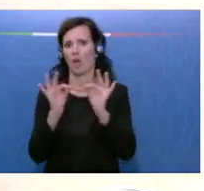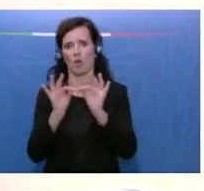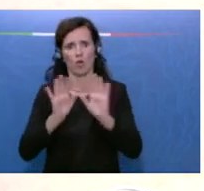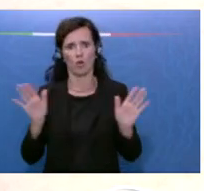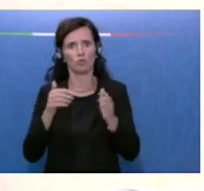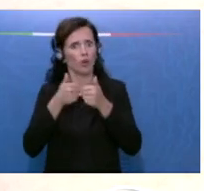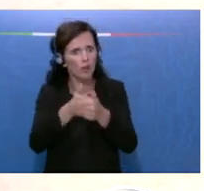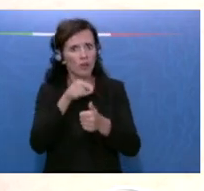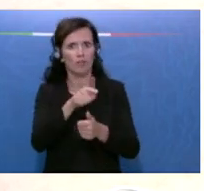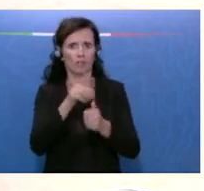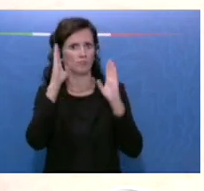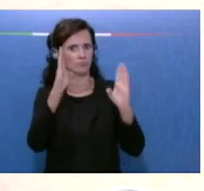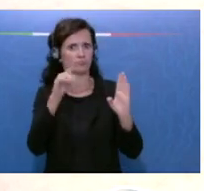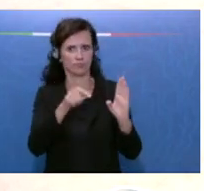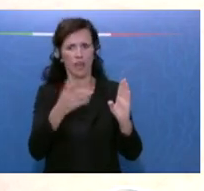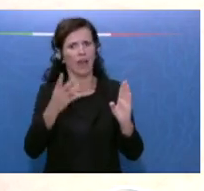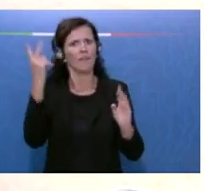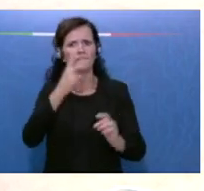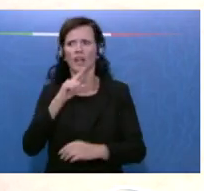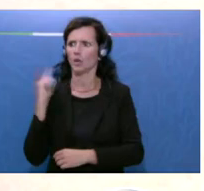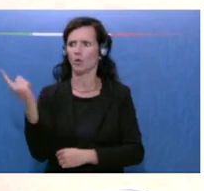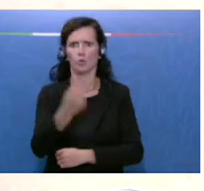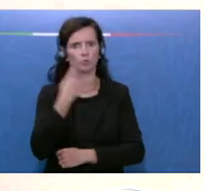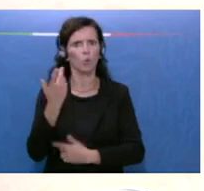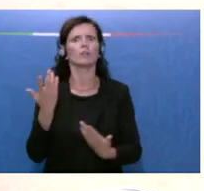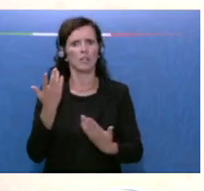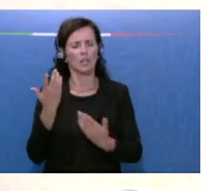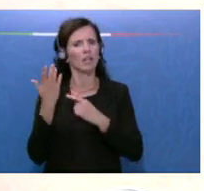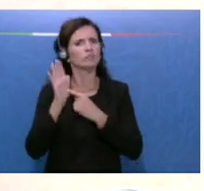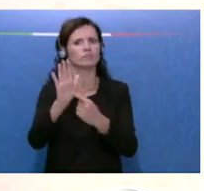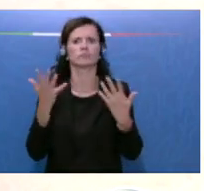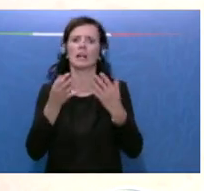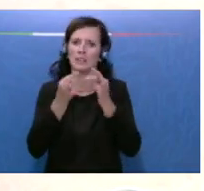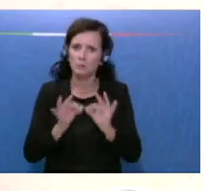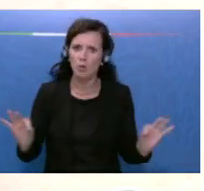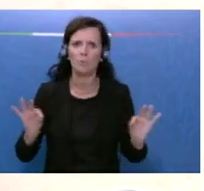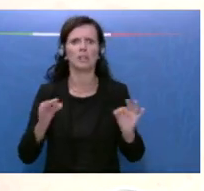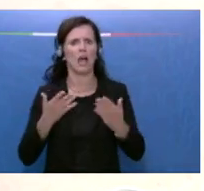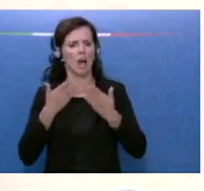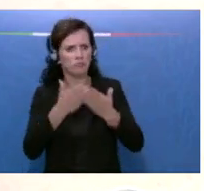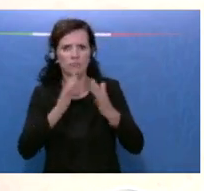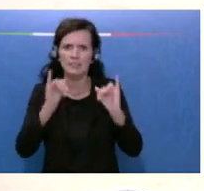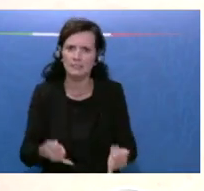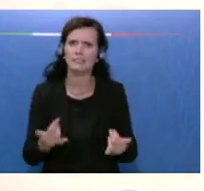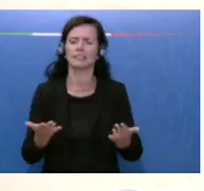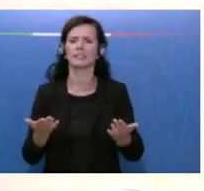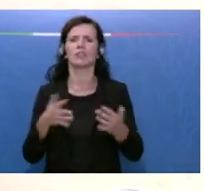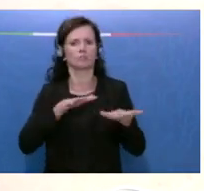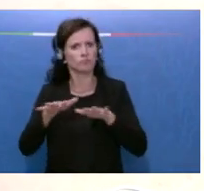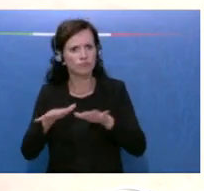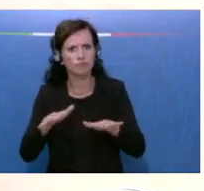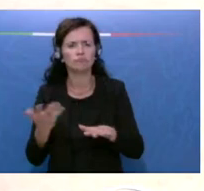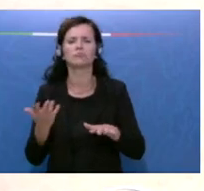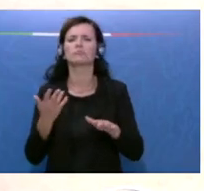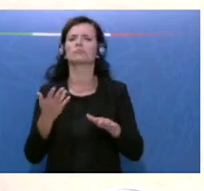fatto c'è stato c'è grande disponibilità ad agire c'è stata sostanzialmente una